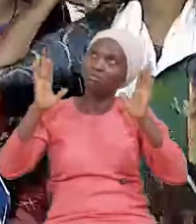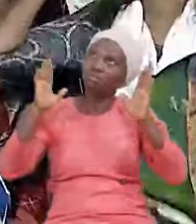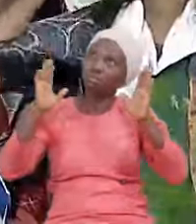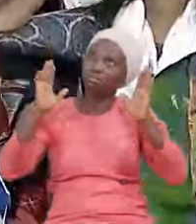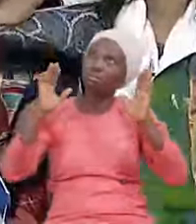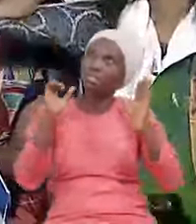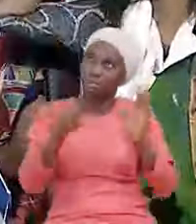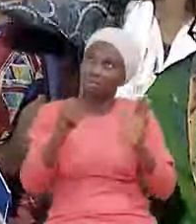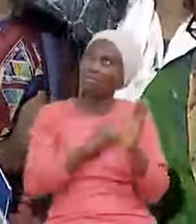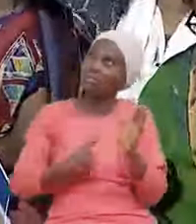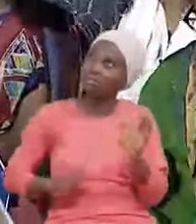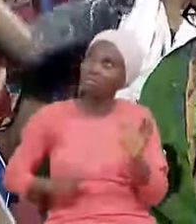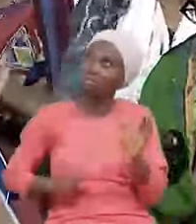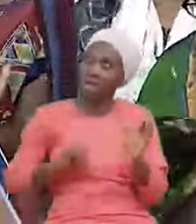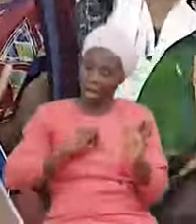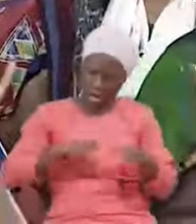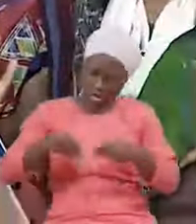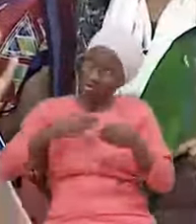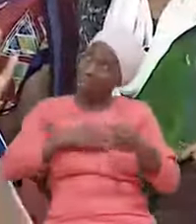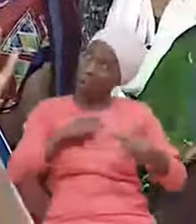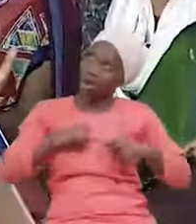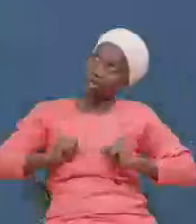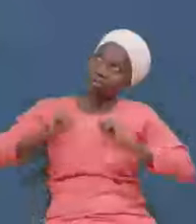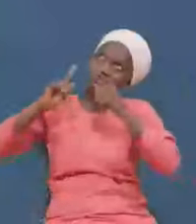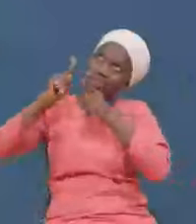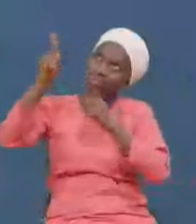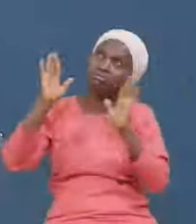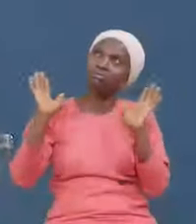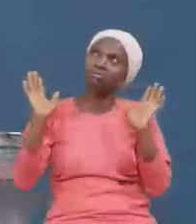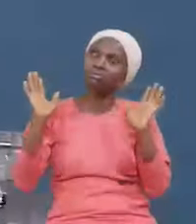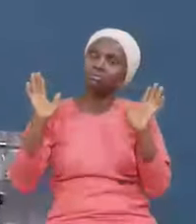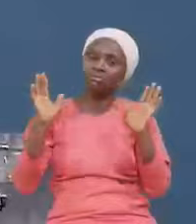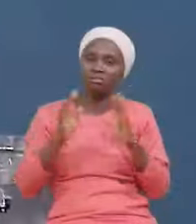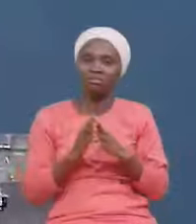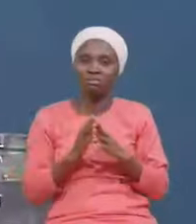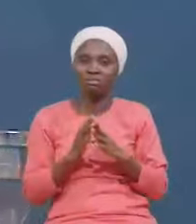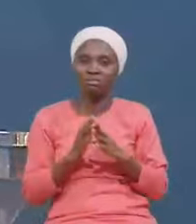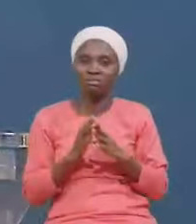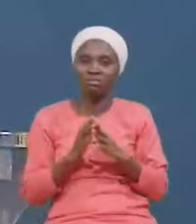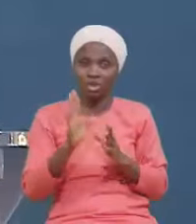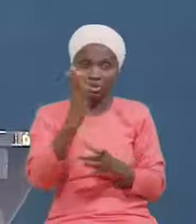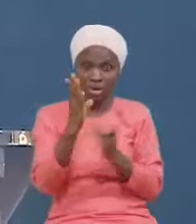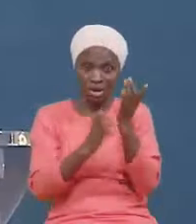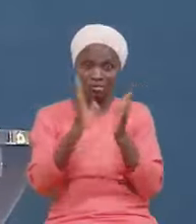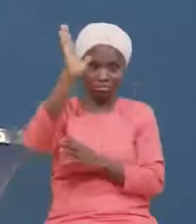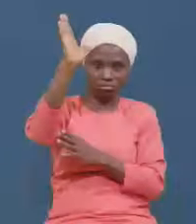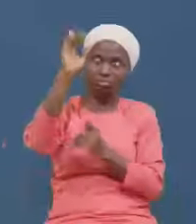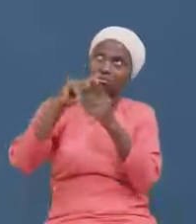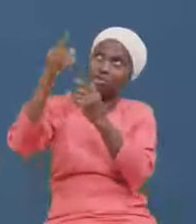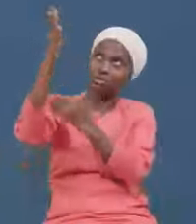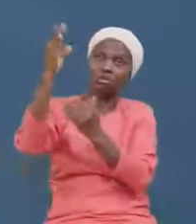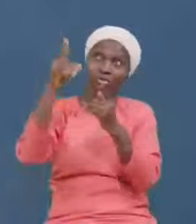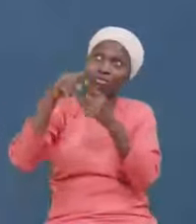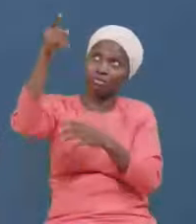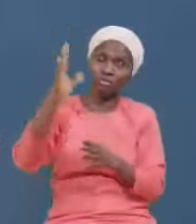స్వాధీనం చేసుకుంటున్నాను. Yes, Lord, I give my heart to you. అవును ప్రభువా, నా హృదయాన్ని మీకు సమర్పిస్తున్నాను. Raising up your hand. మీరు చేతులు పైకి చాపడం